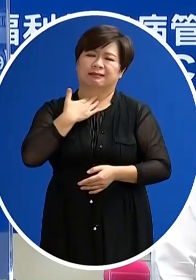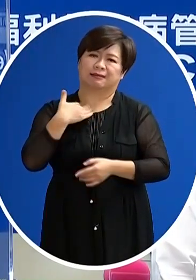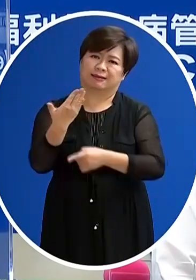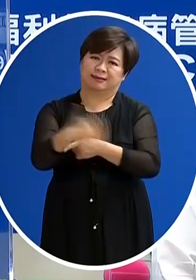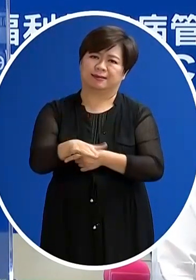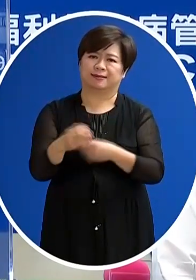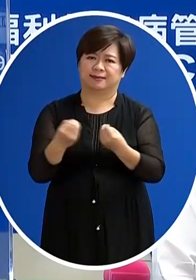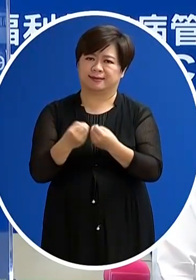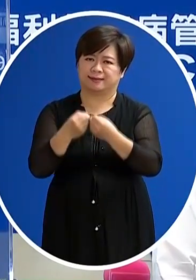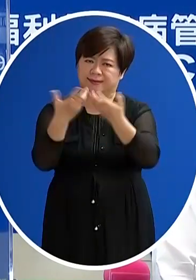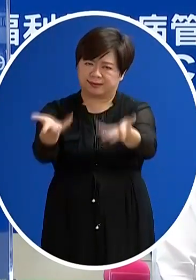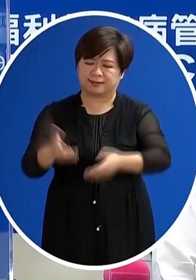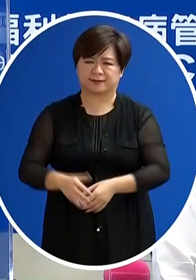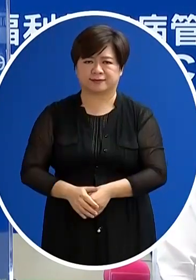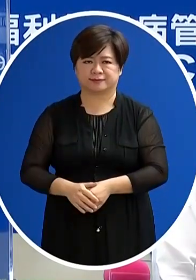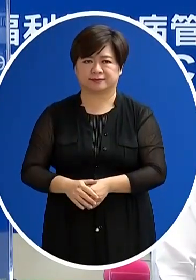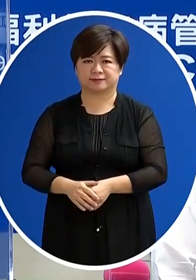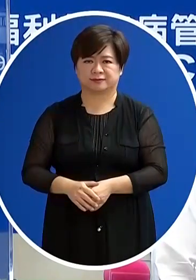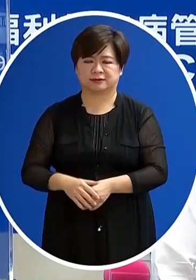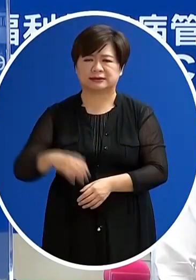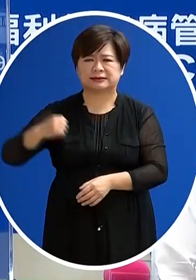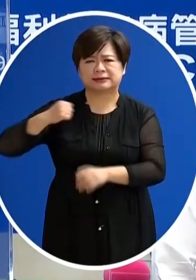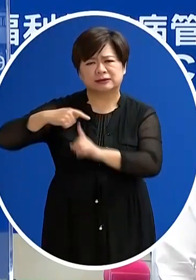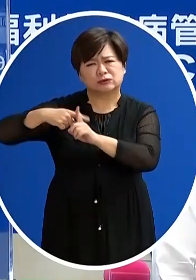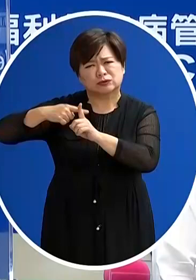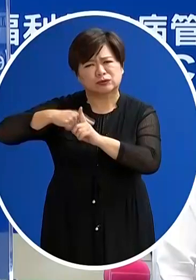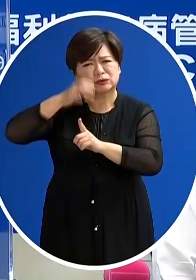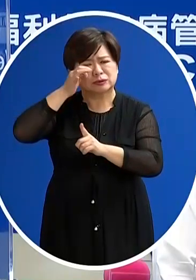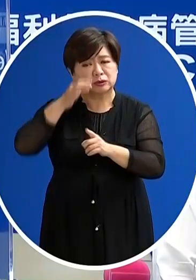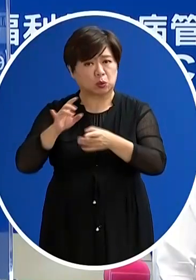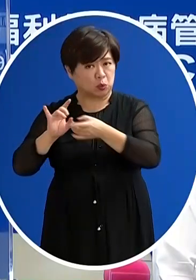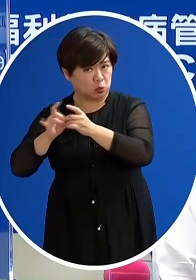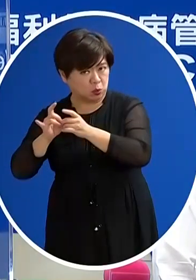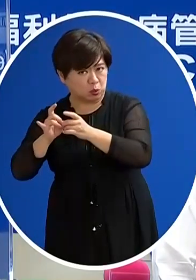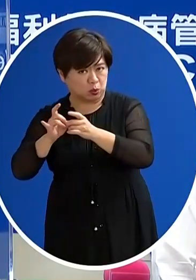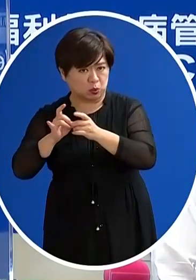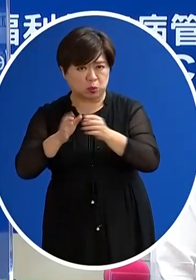这都有强度跟他的一个故意跟他一个需要性的问题了哈。